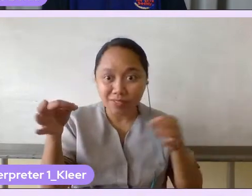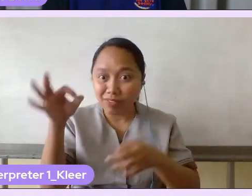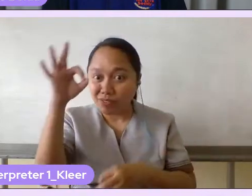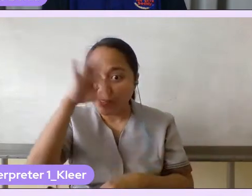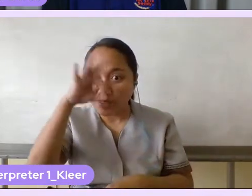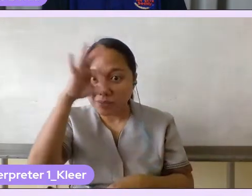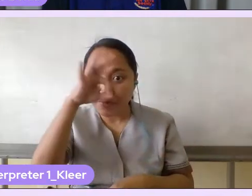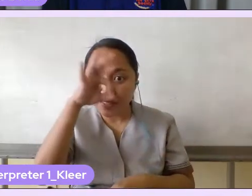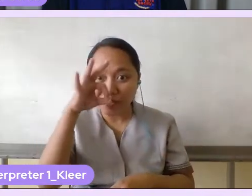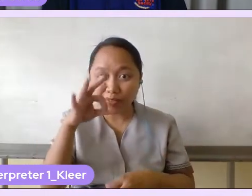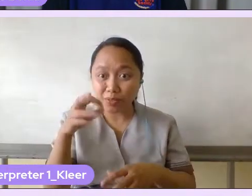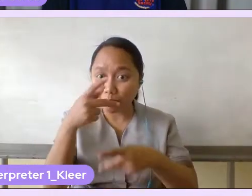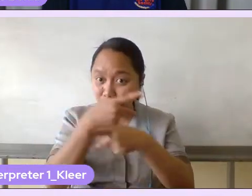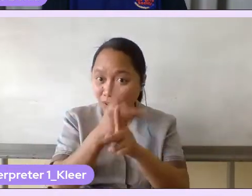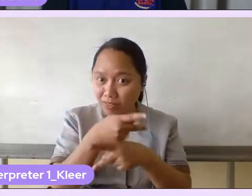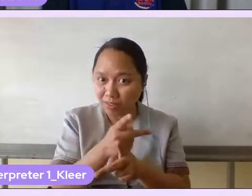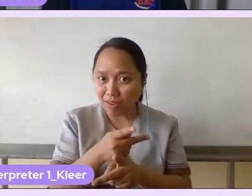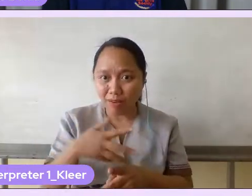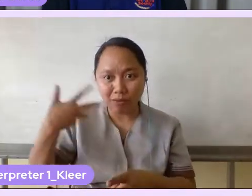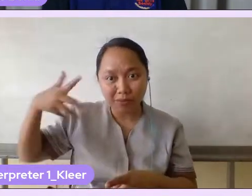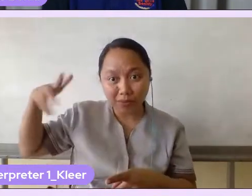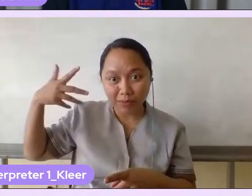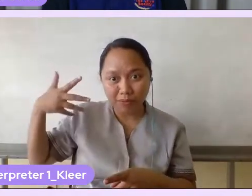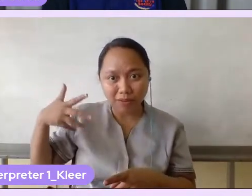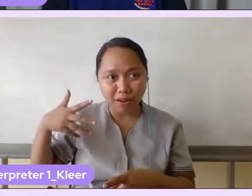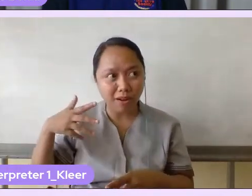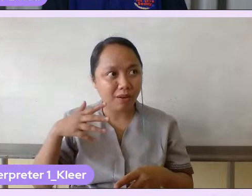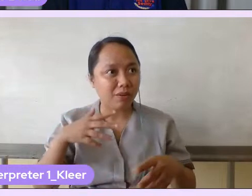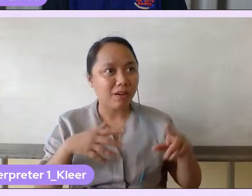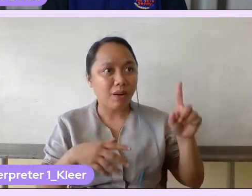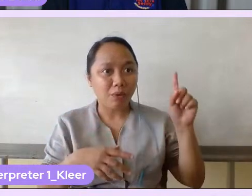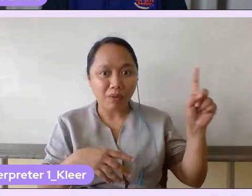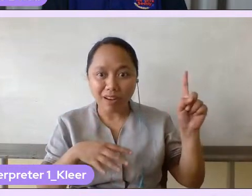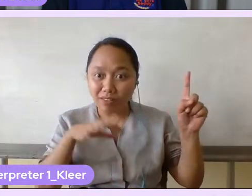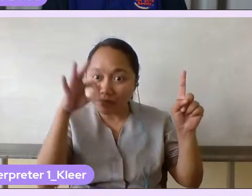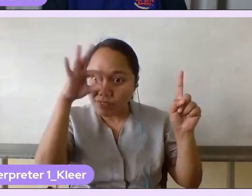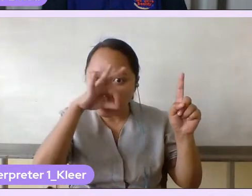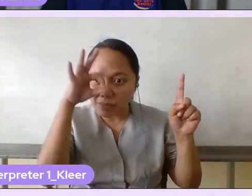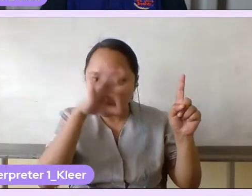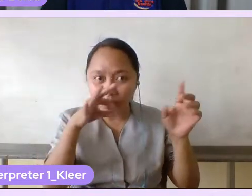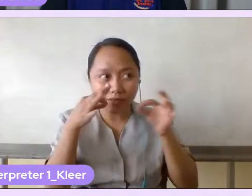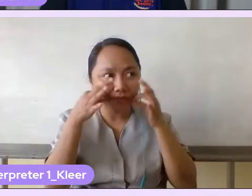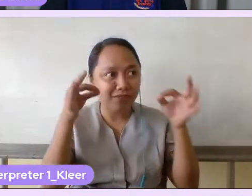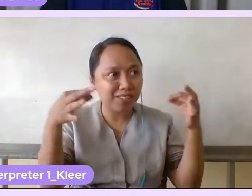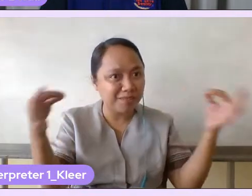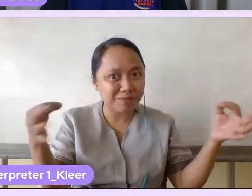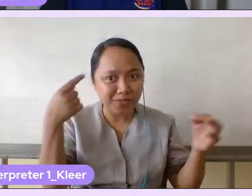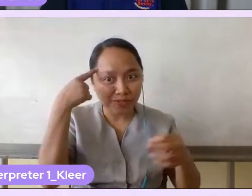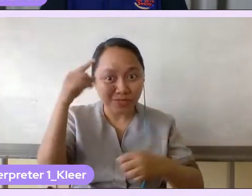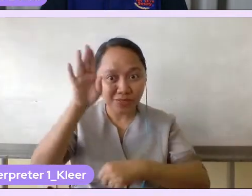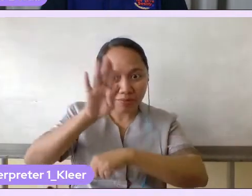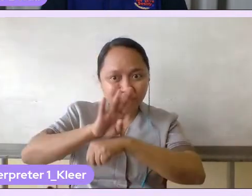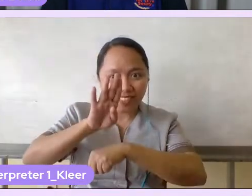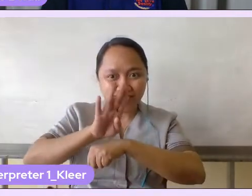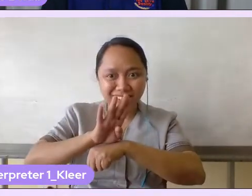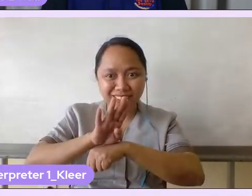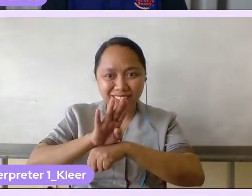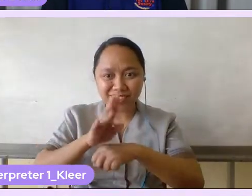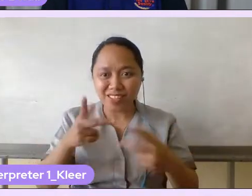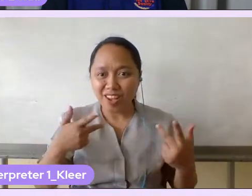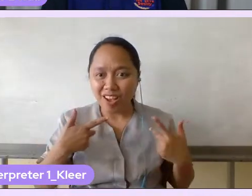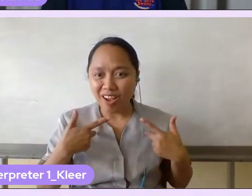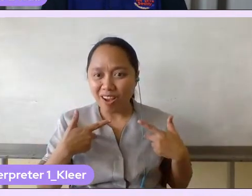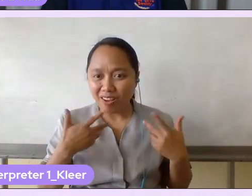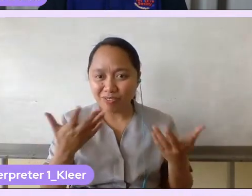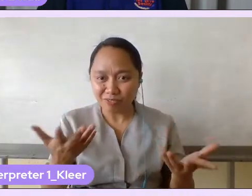natin na number one, Pinay, right? Or Pilipino, pero also number two na even better kung may mga females din